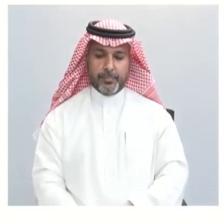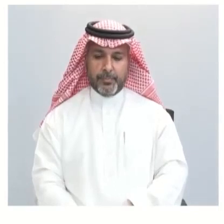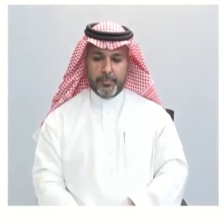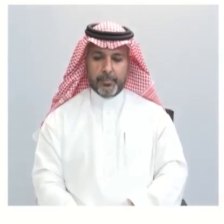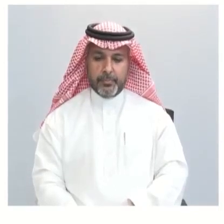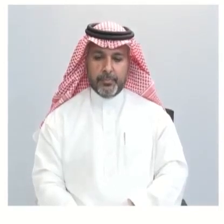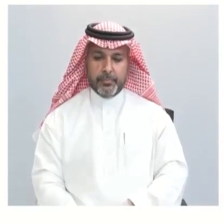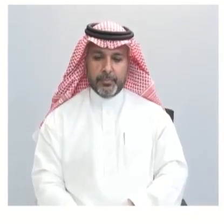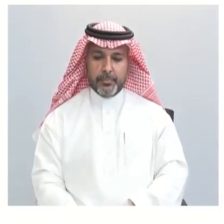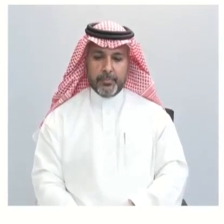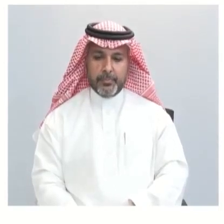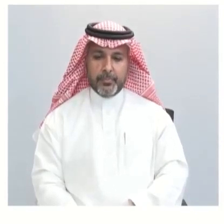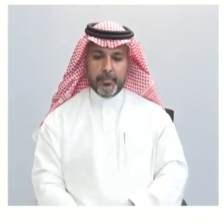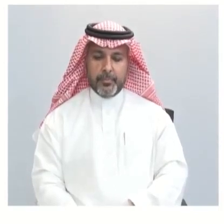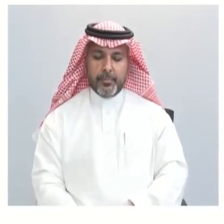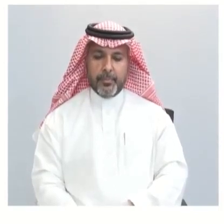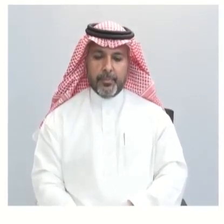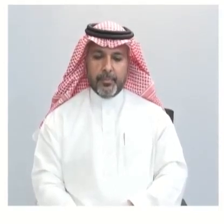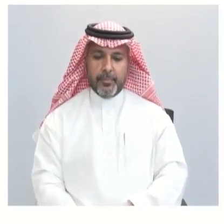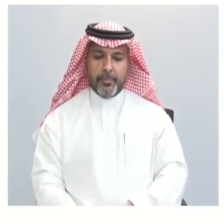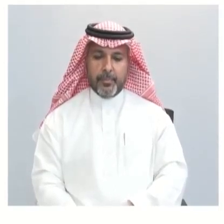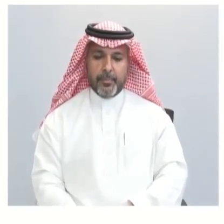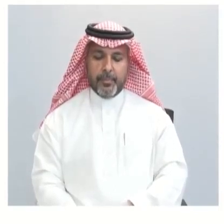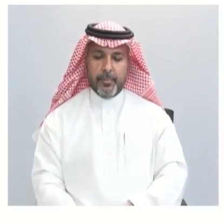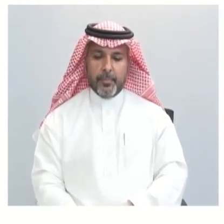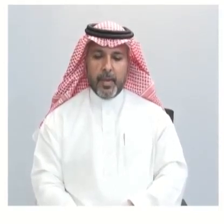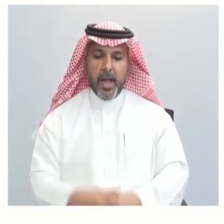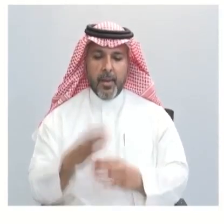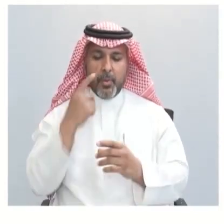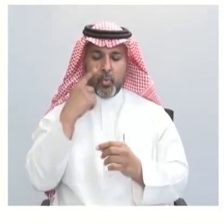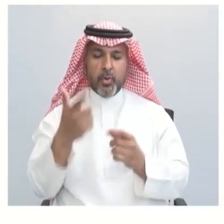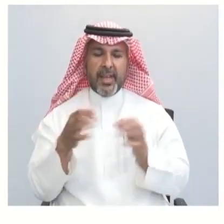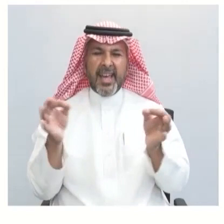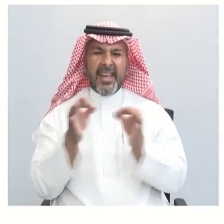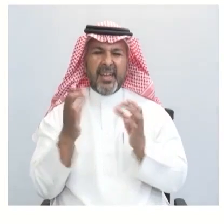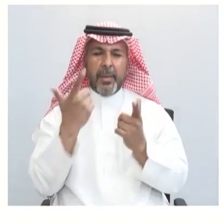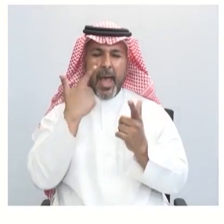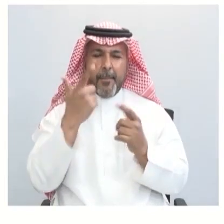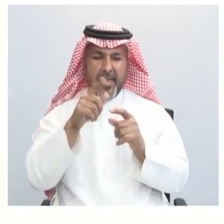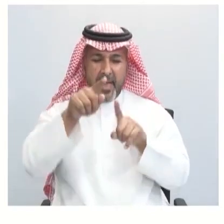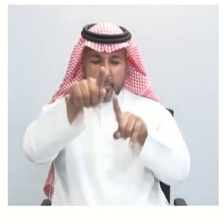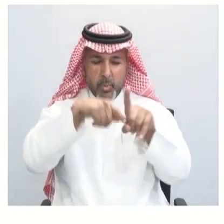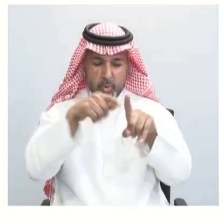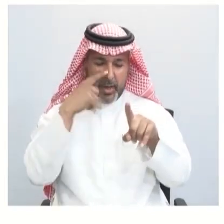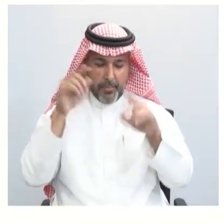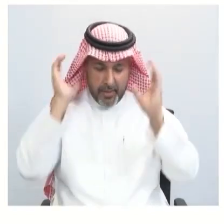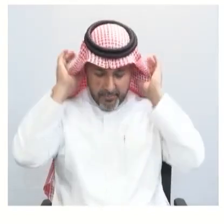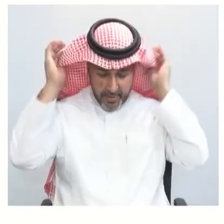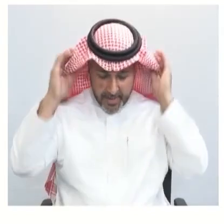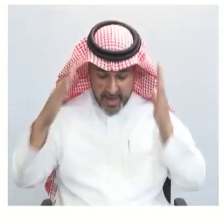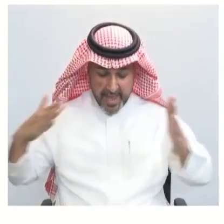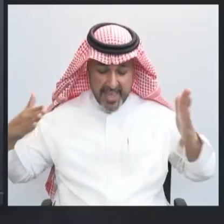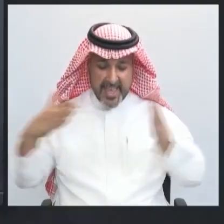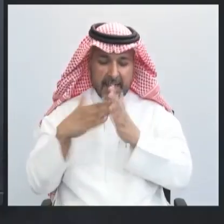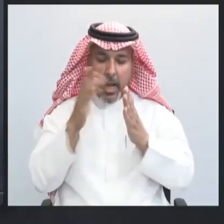البياني للداله مستقيم يقترب منه ما معنى يقترب منه يعني لا يقطعه لا